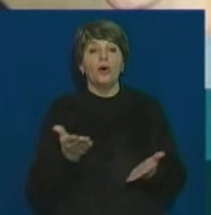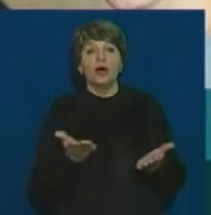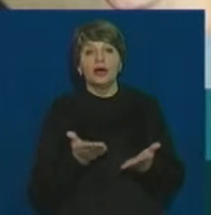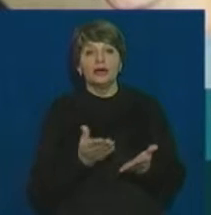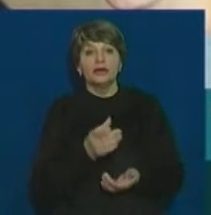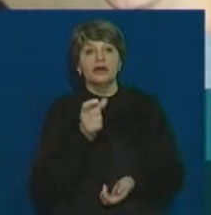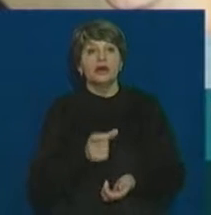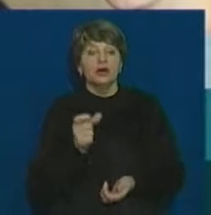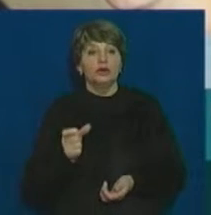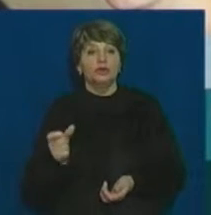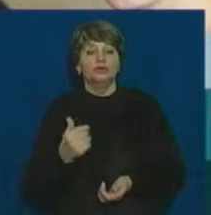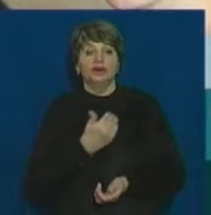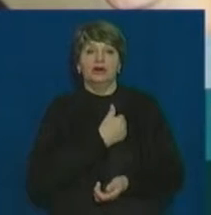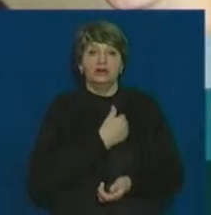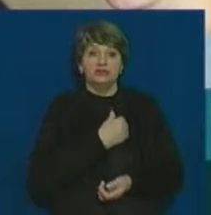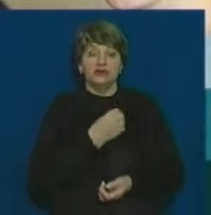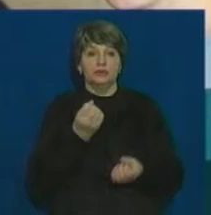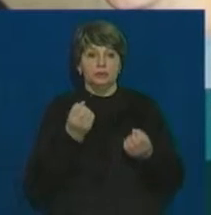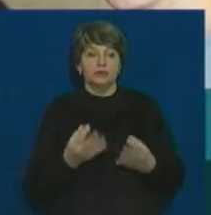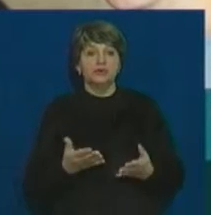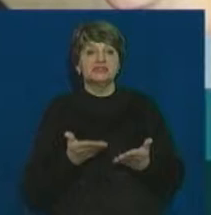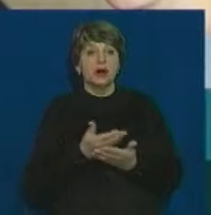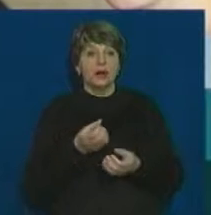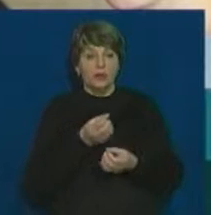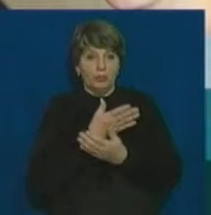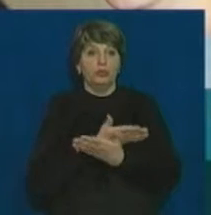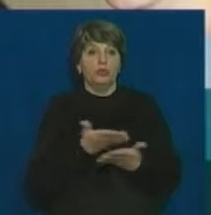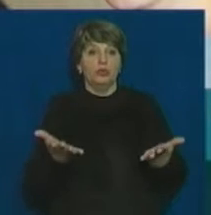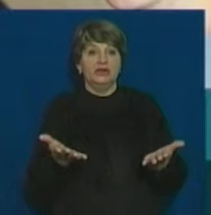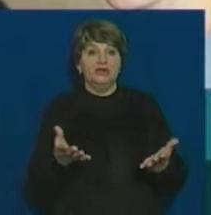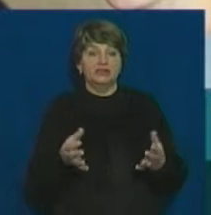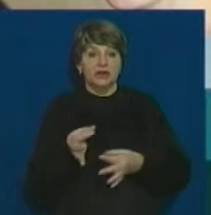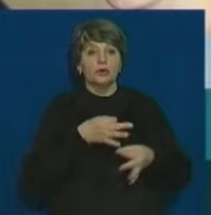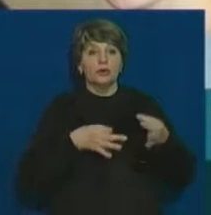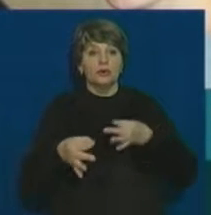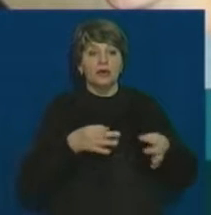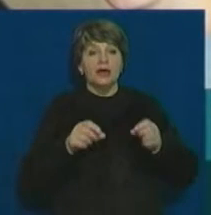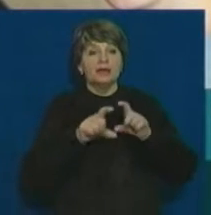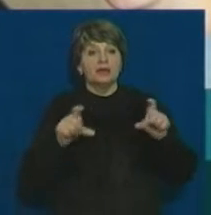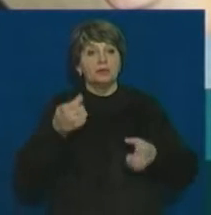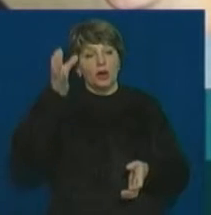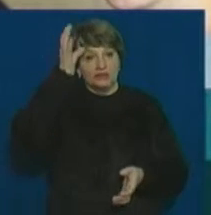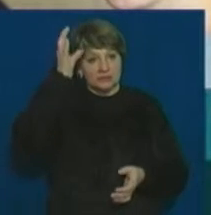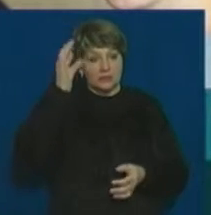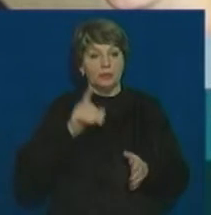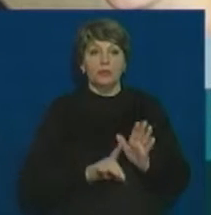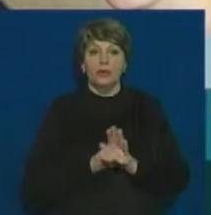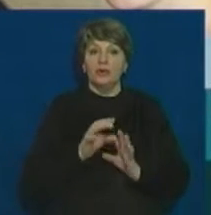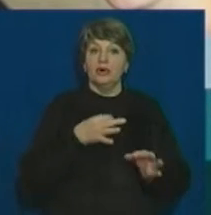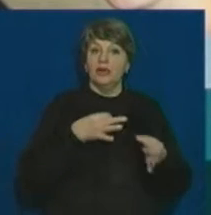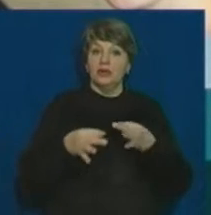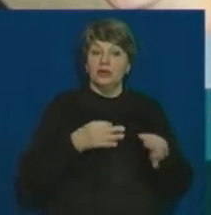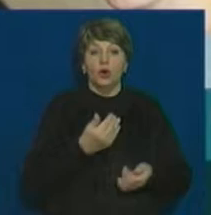організовані публічні консультації. Департамент освіти відкликнувся про проведення публічних консультацій. Вони вважають,